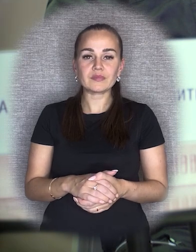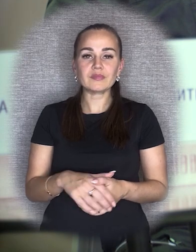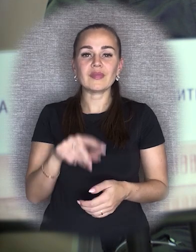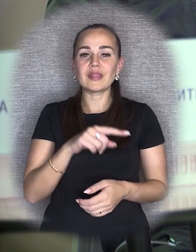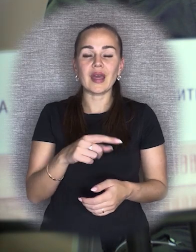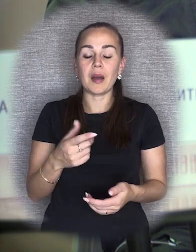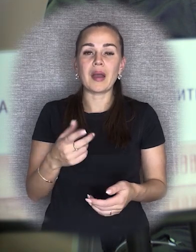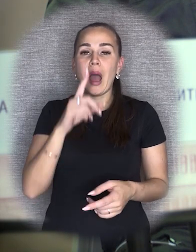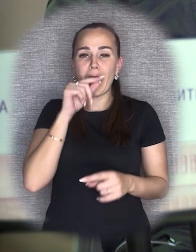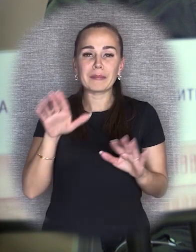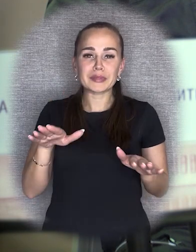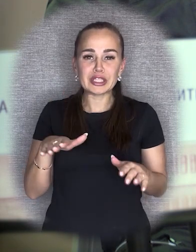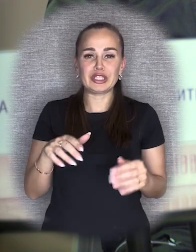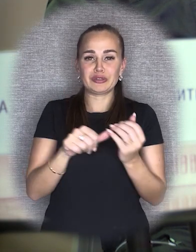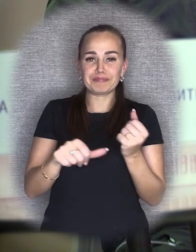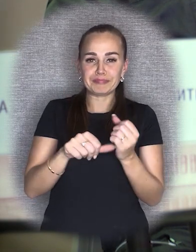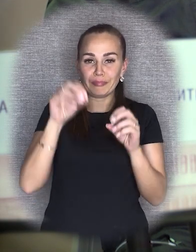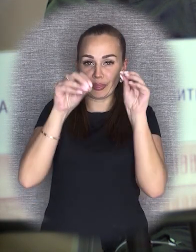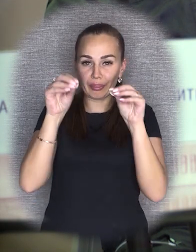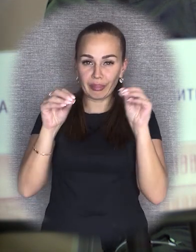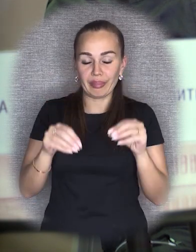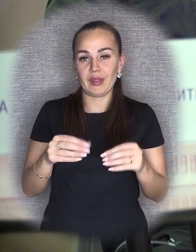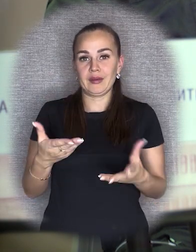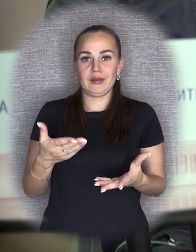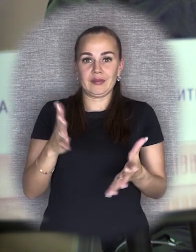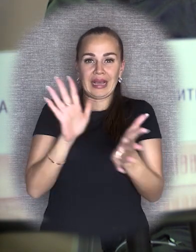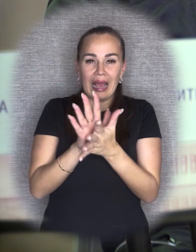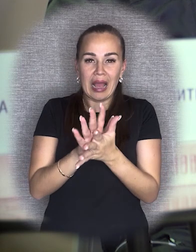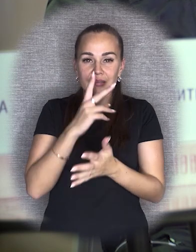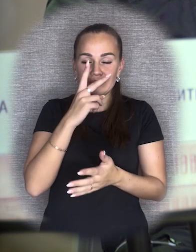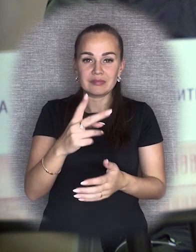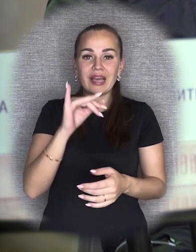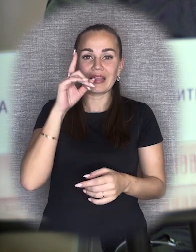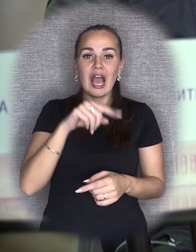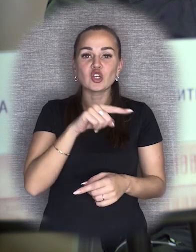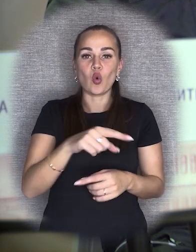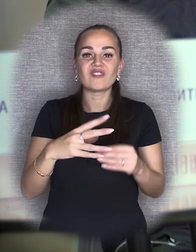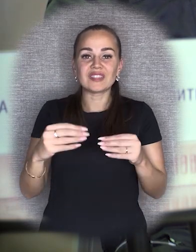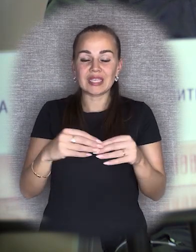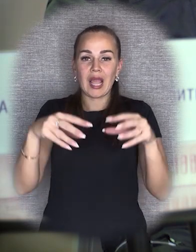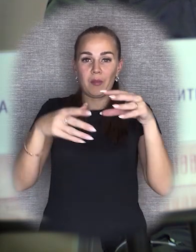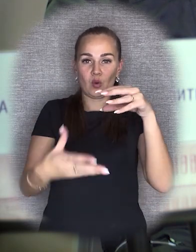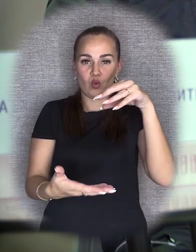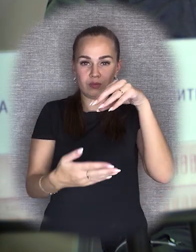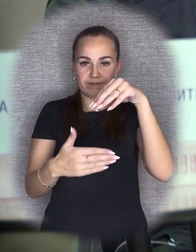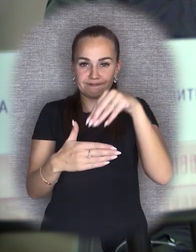следы бытования, жизнедеятельности птичек. И вообще он врос в землю, его с трудом наши